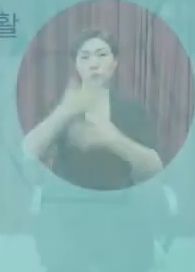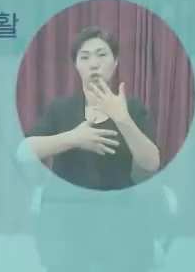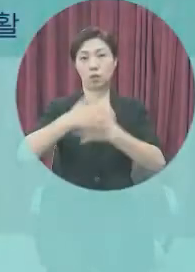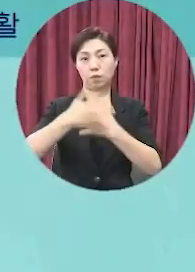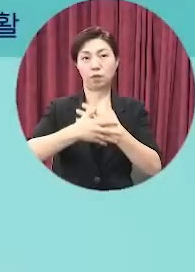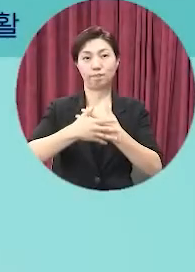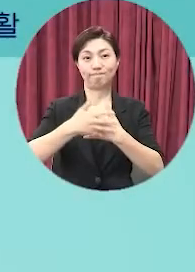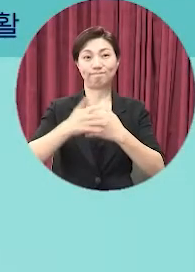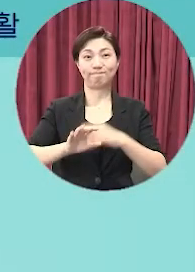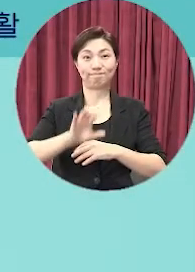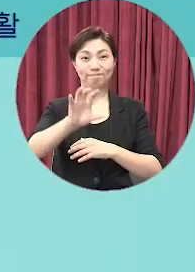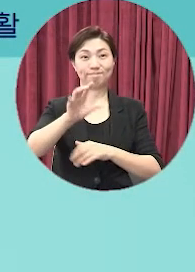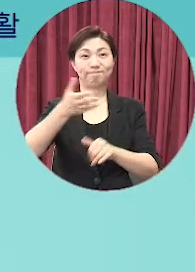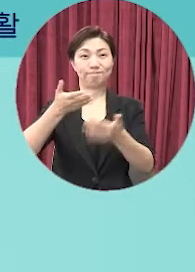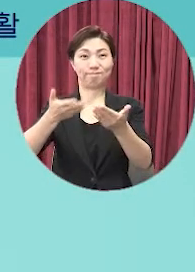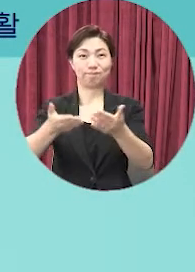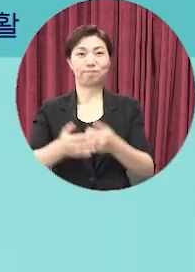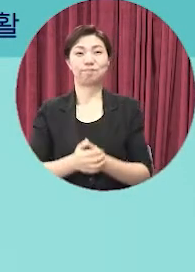시작합니다.